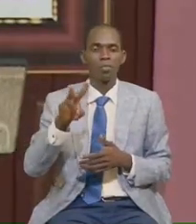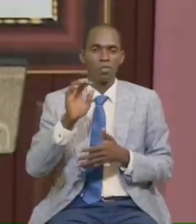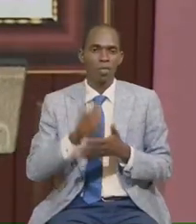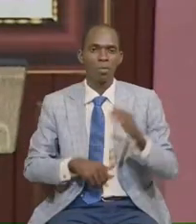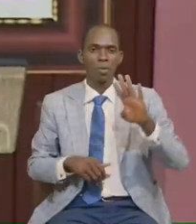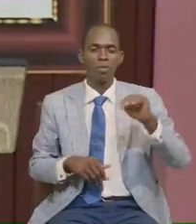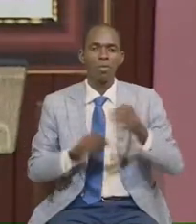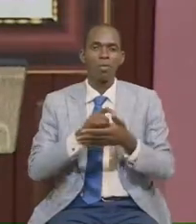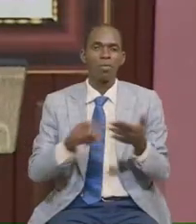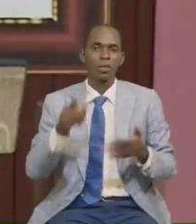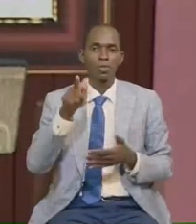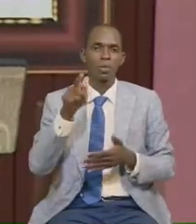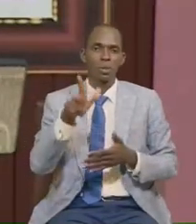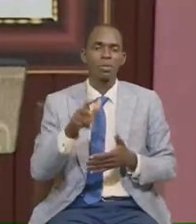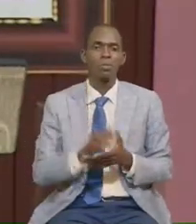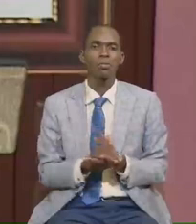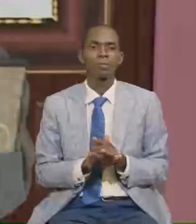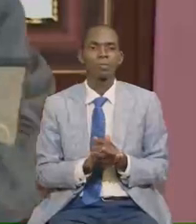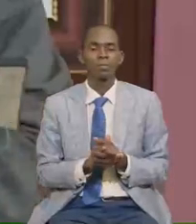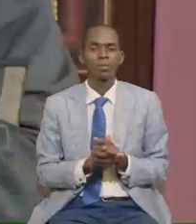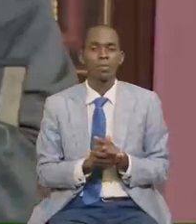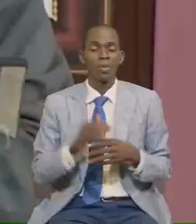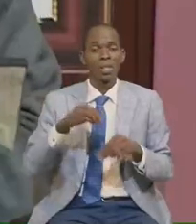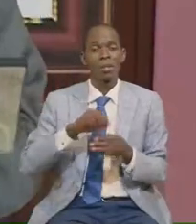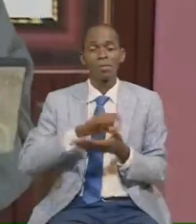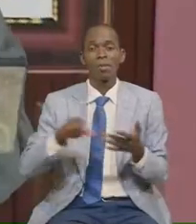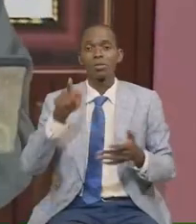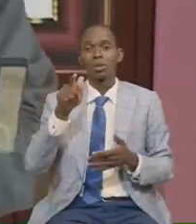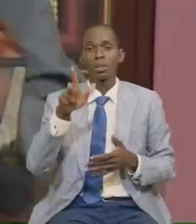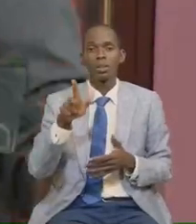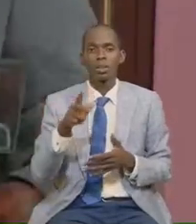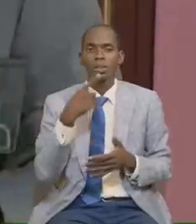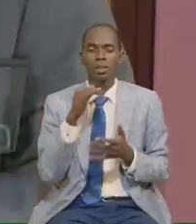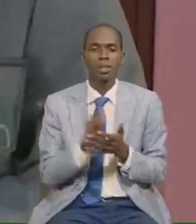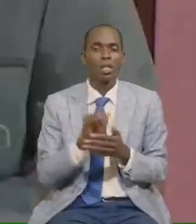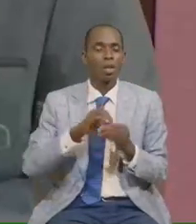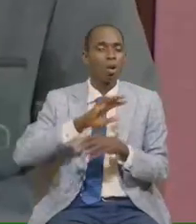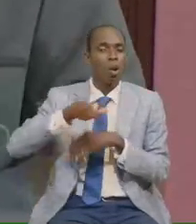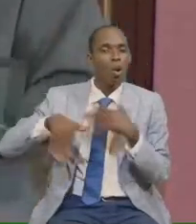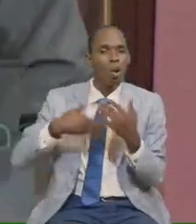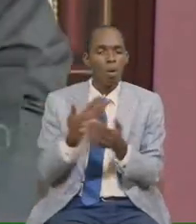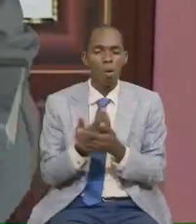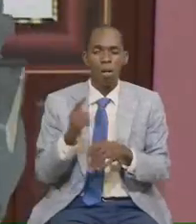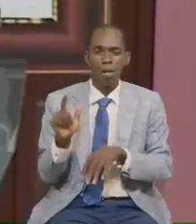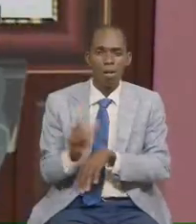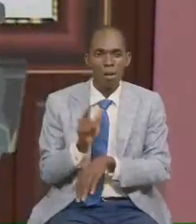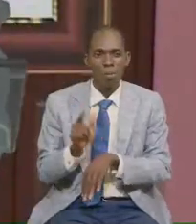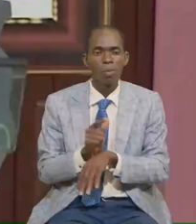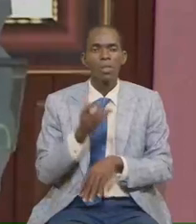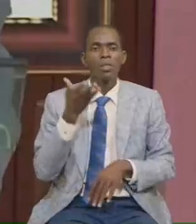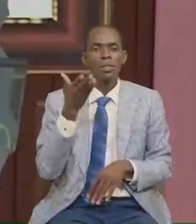verset 23. Verset 23 dit, « Tout travail procure